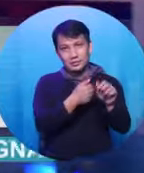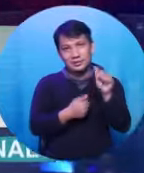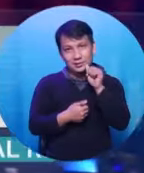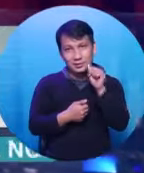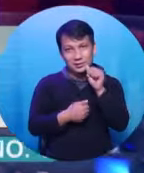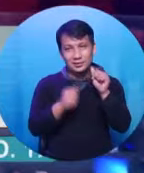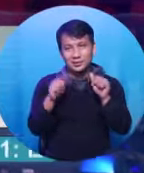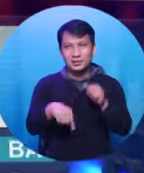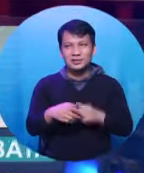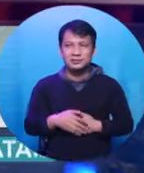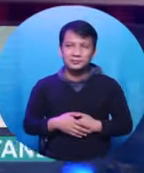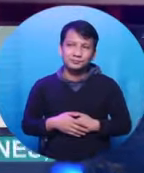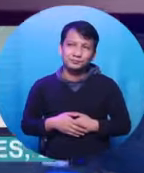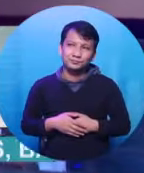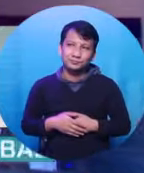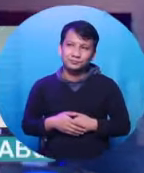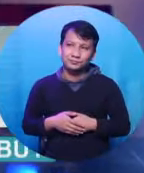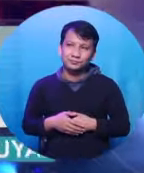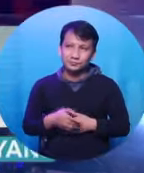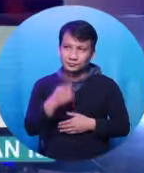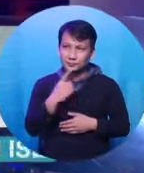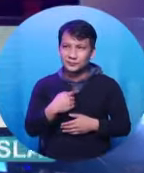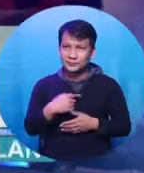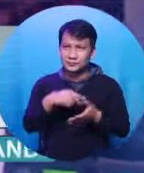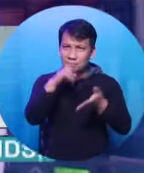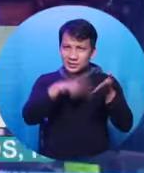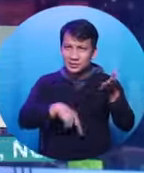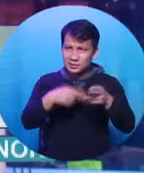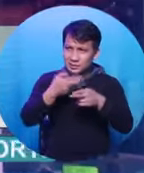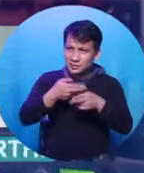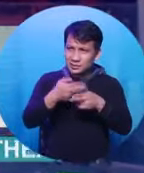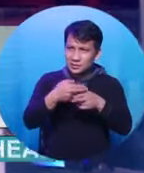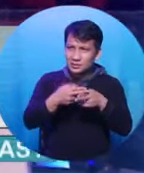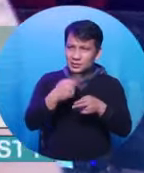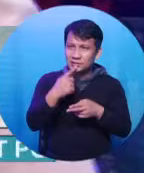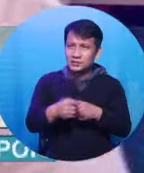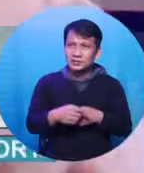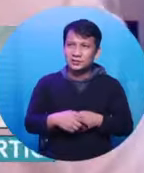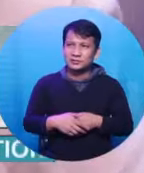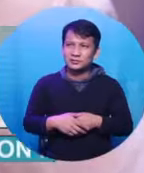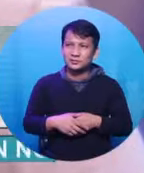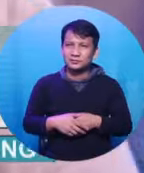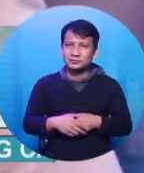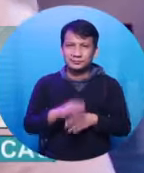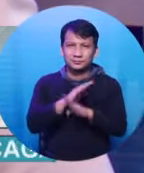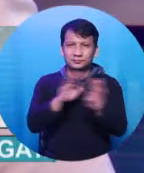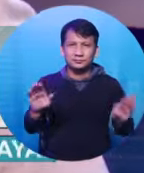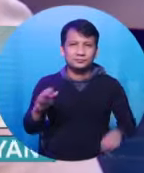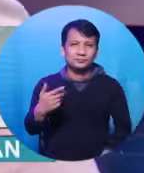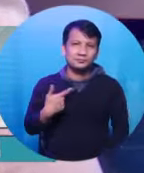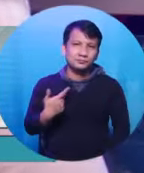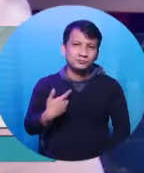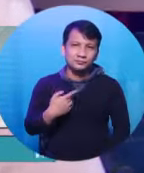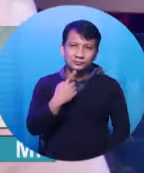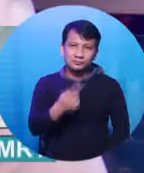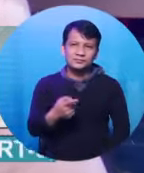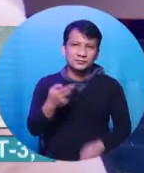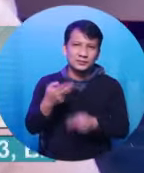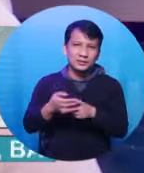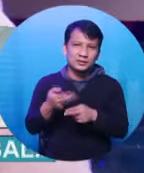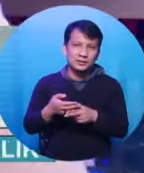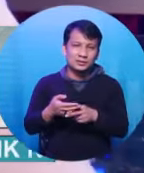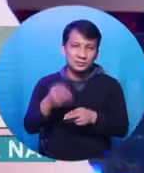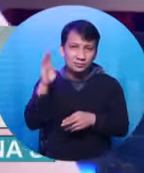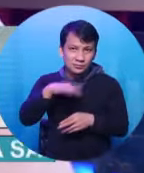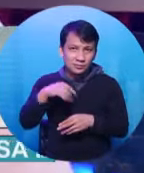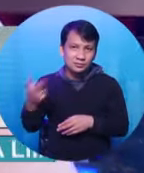keyboard warrior natin. Sabi nga nito, hindi ko lang mabasa yung pangalan kasi it's in Arabic. Pero sabi niya, hindi ka kasi makontento, ate, nakakahiya, kapatid pa ng